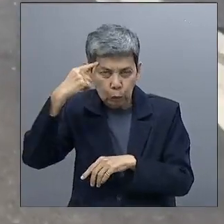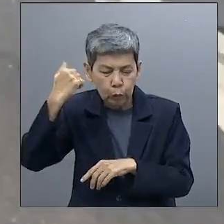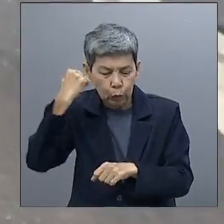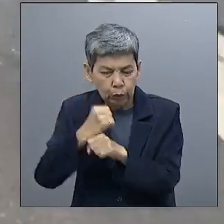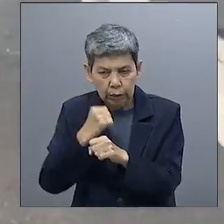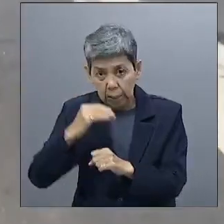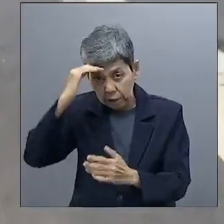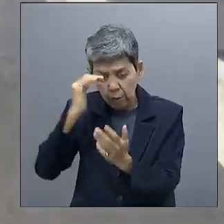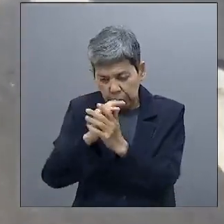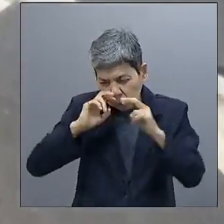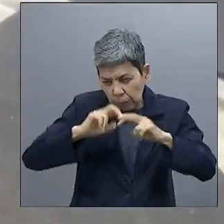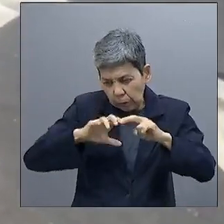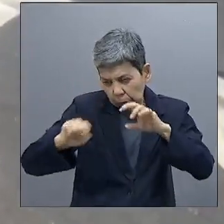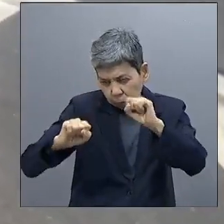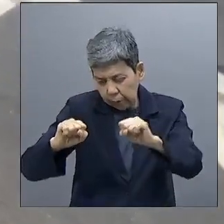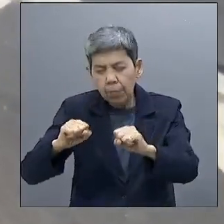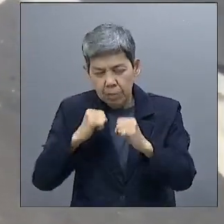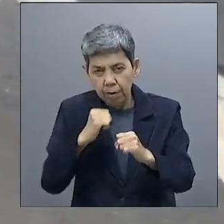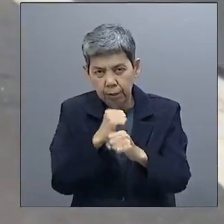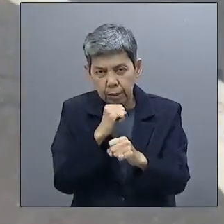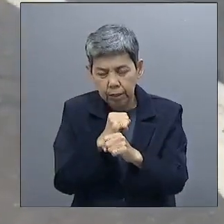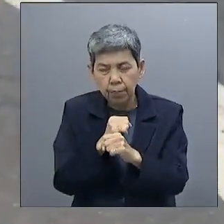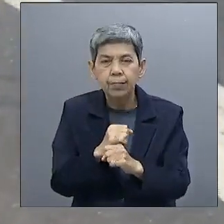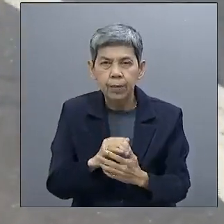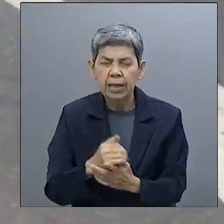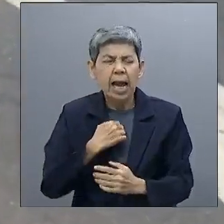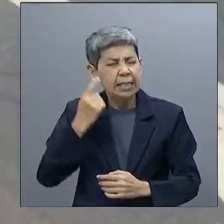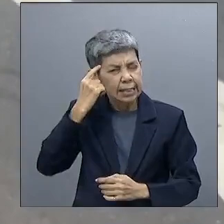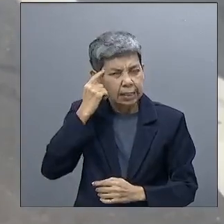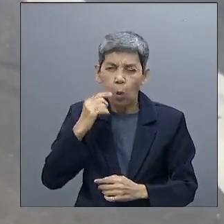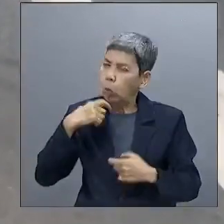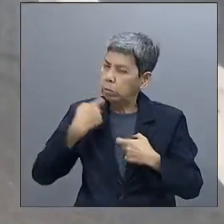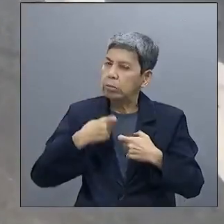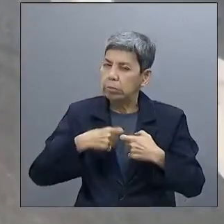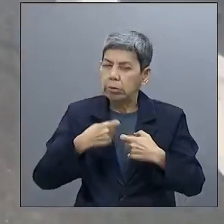นี้มีการสั่งการให้ตำรวจแกะรอยเส้นทางหลบหนีและแหล่งกดด่านนะคะซึ่งค่อนข้างลำบากทีเดียวค่ะ